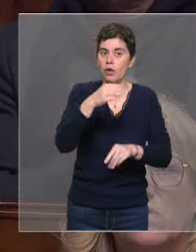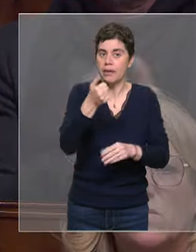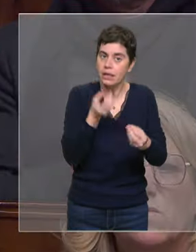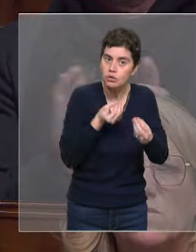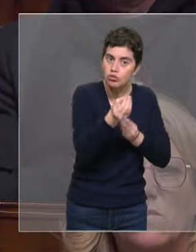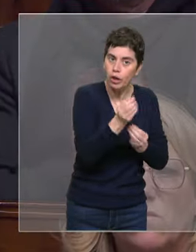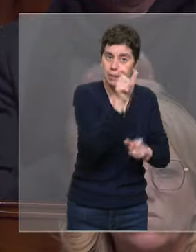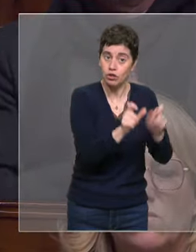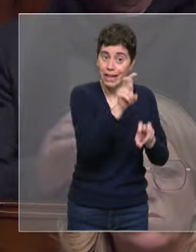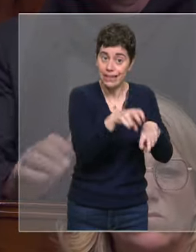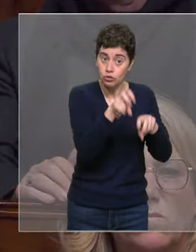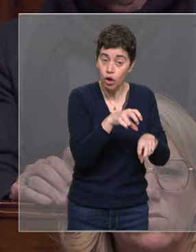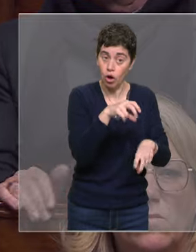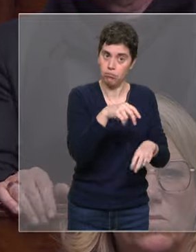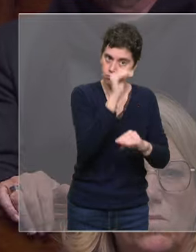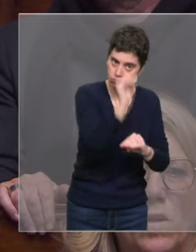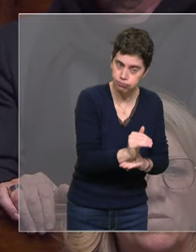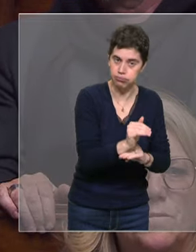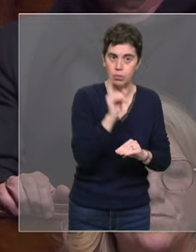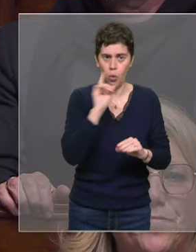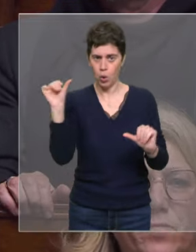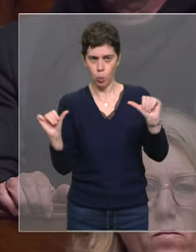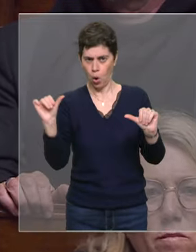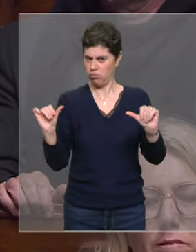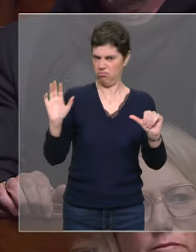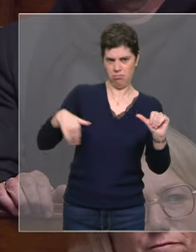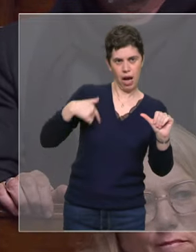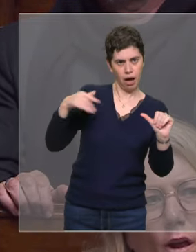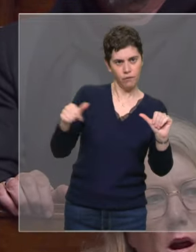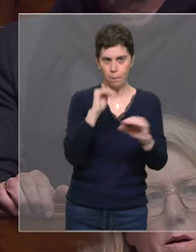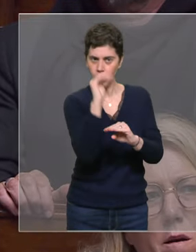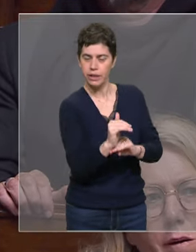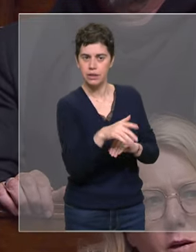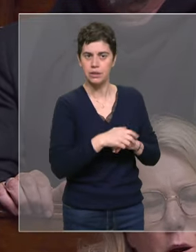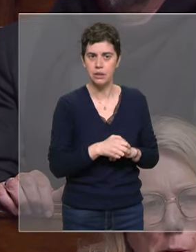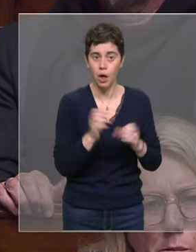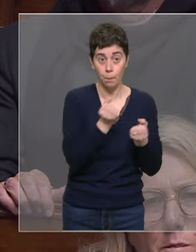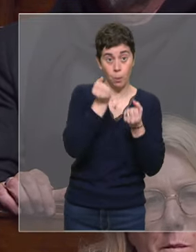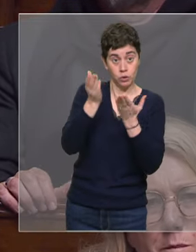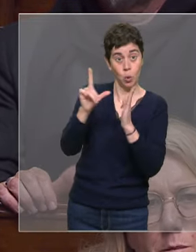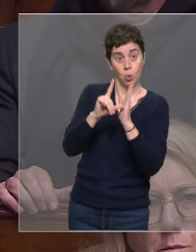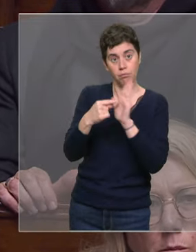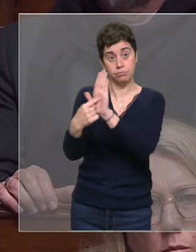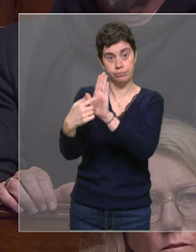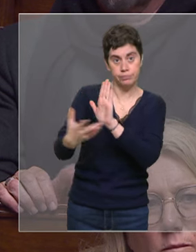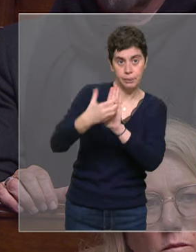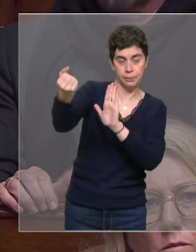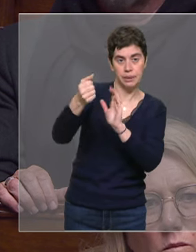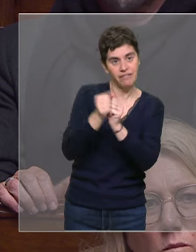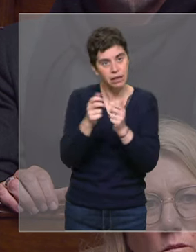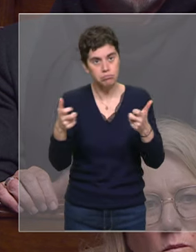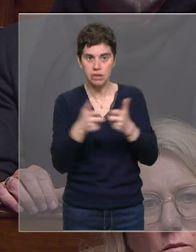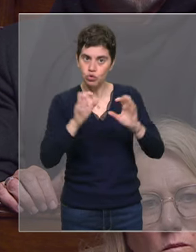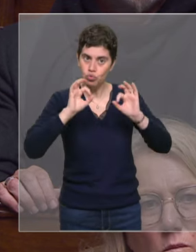nos agriculteurs de la concurrence déloyale. Reprendrez-vous notre proposition de loi en instaurant des prix